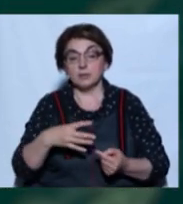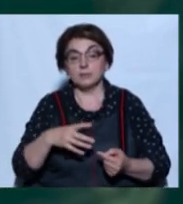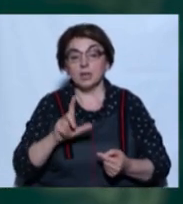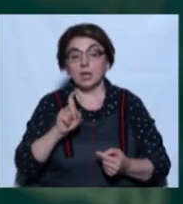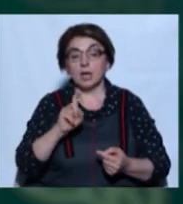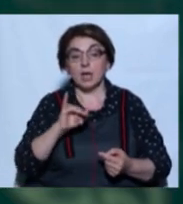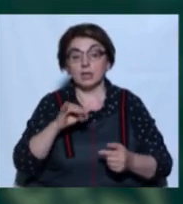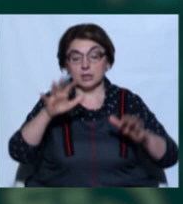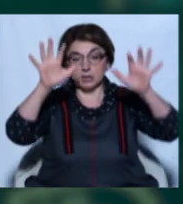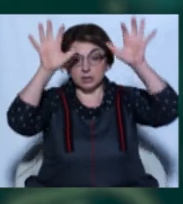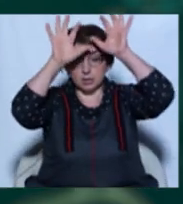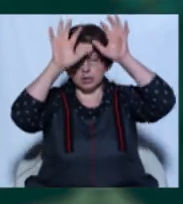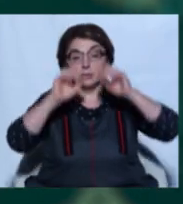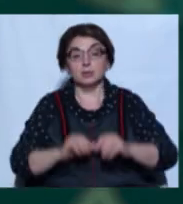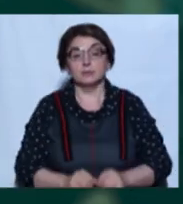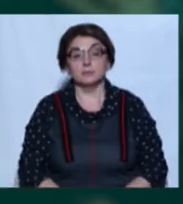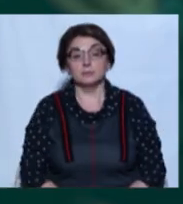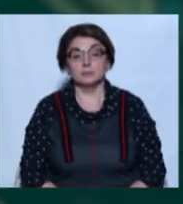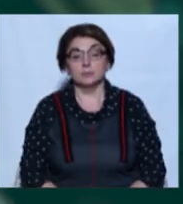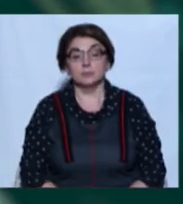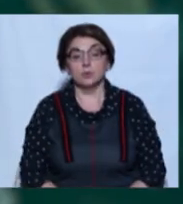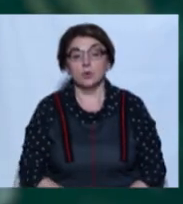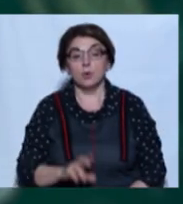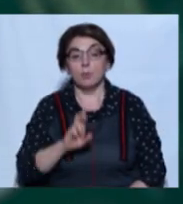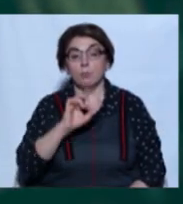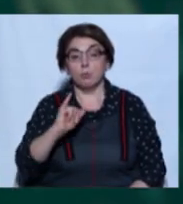ხარირემი ჩაიწერეთ, ბუ,